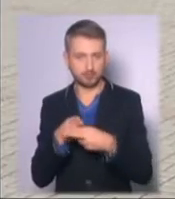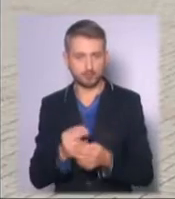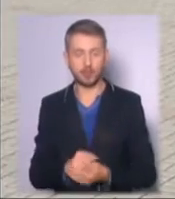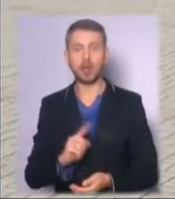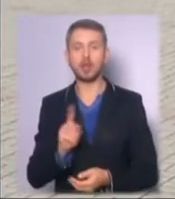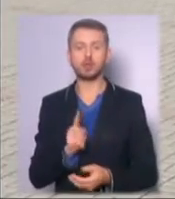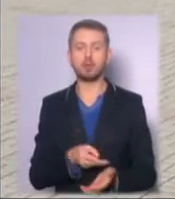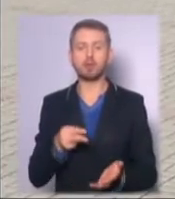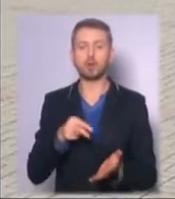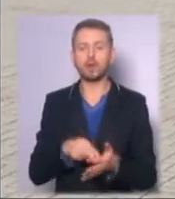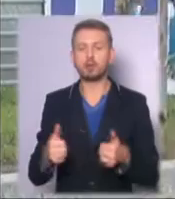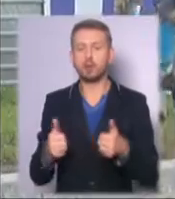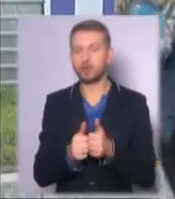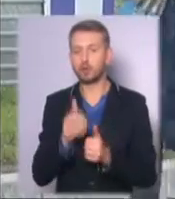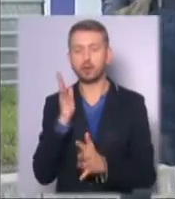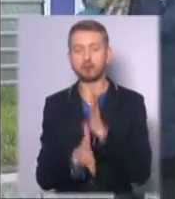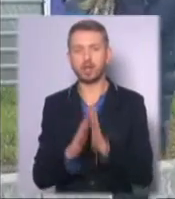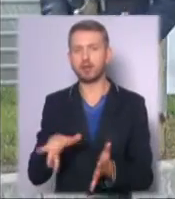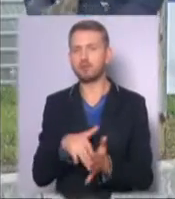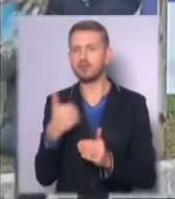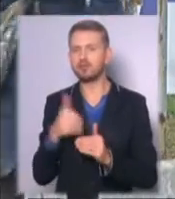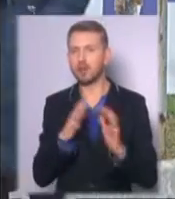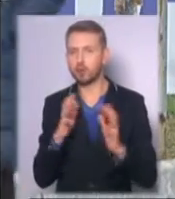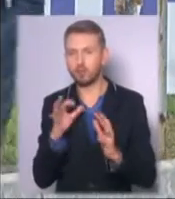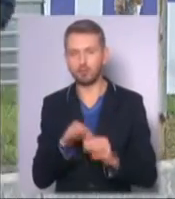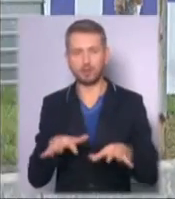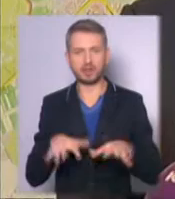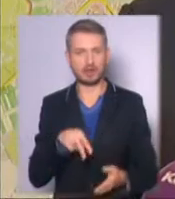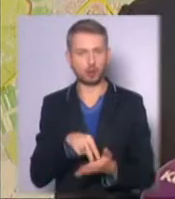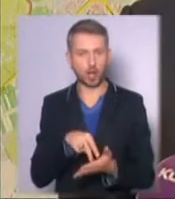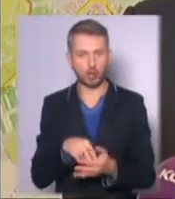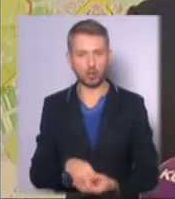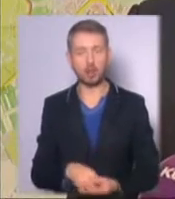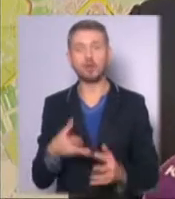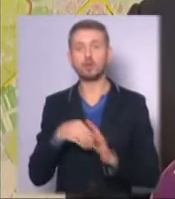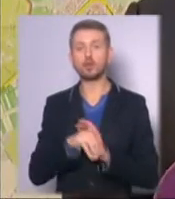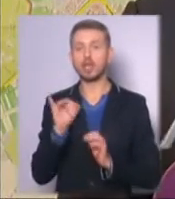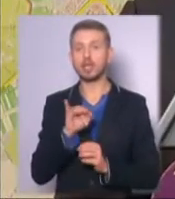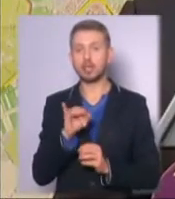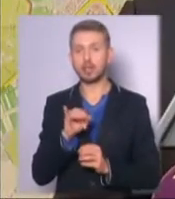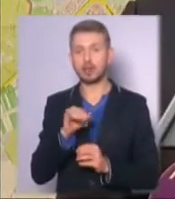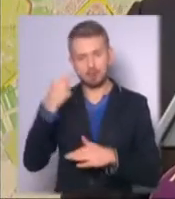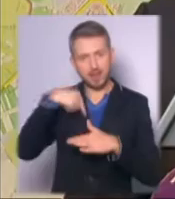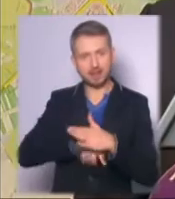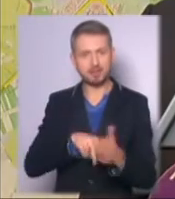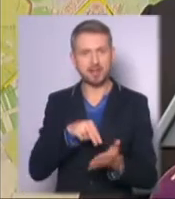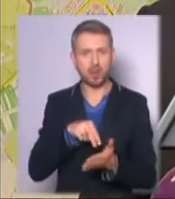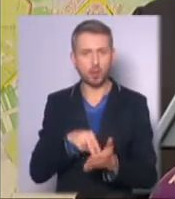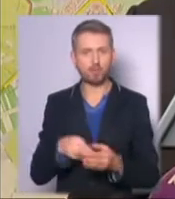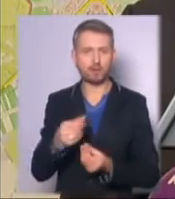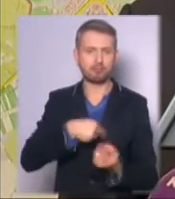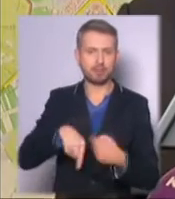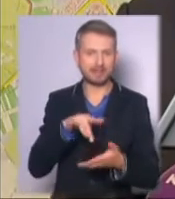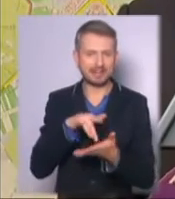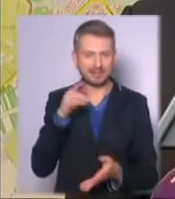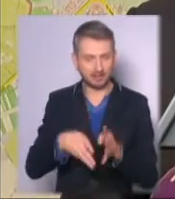щоб припаркуватись поблизу Хрещатика, в місті вже подбали про місця стоянок. Включає і підземні парковки бізнес-центрів, і включає